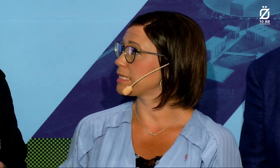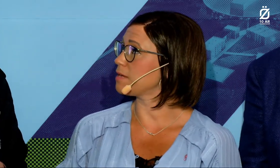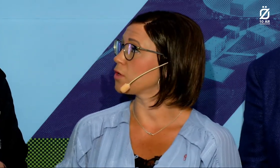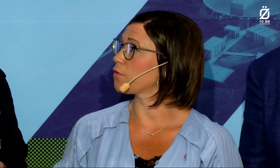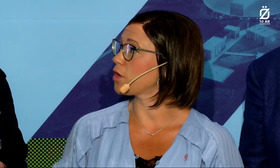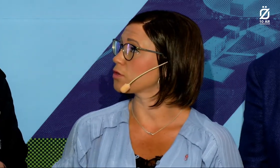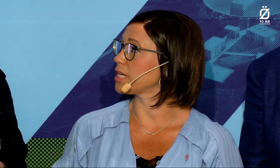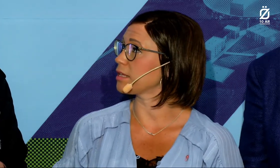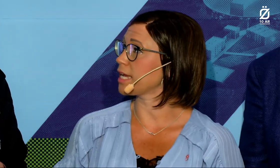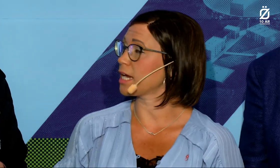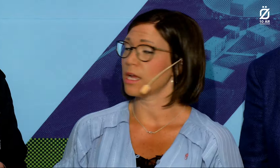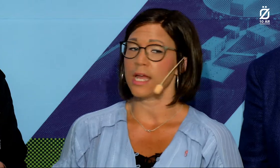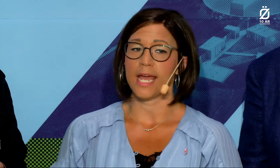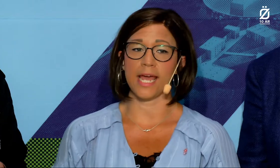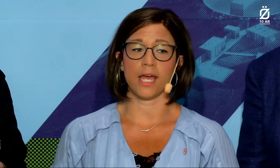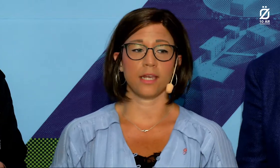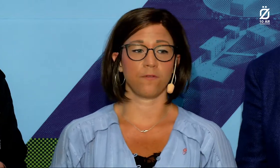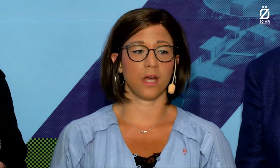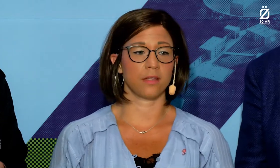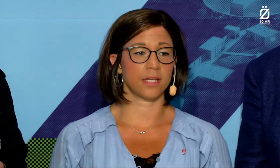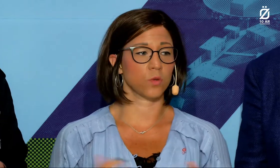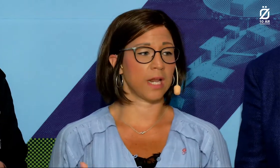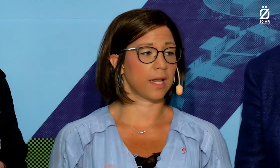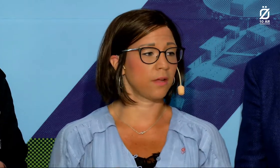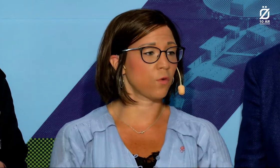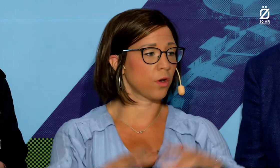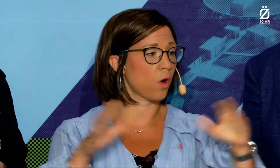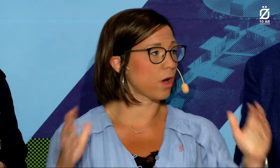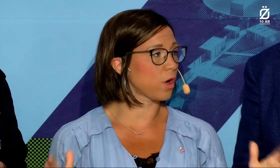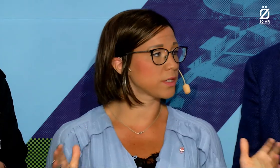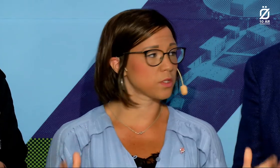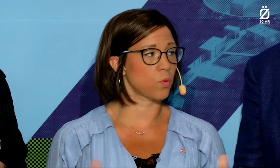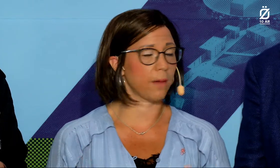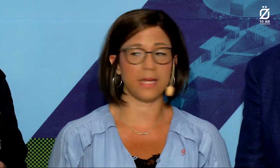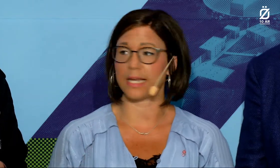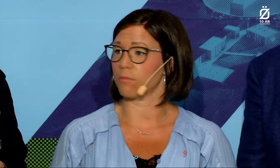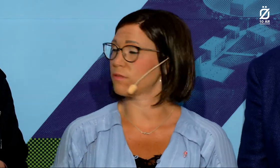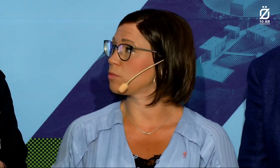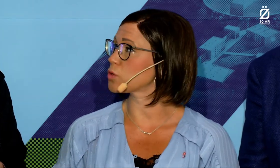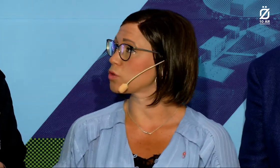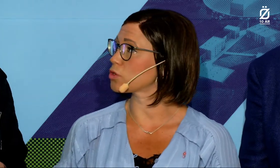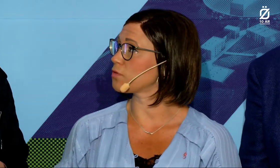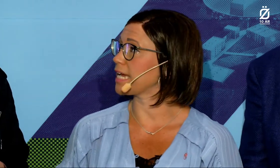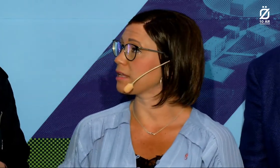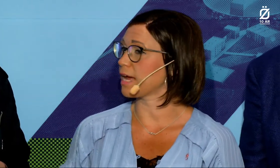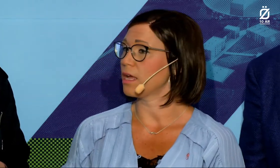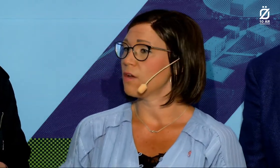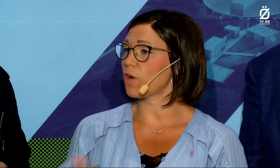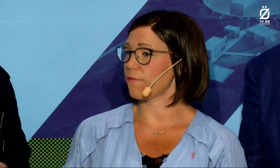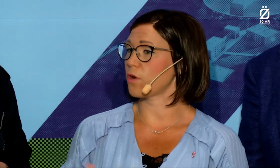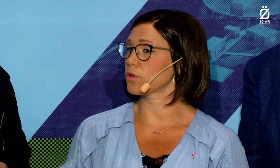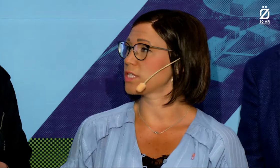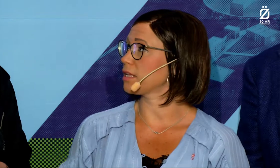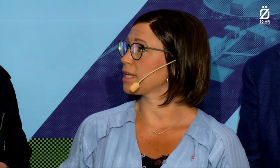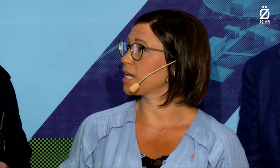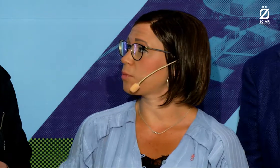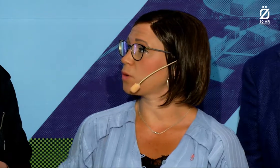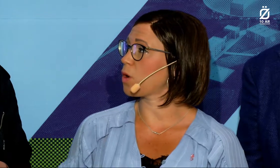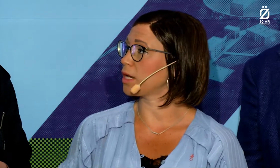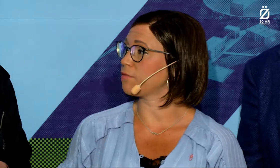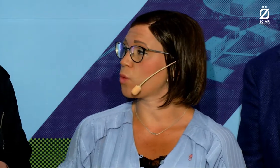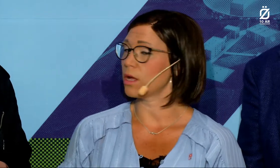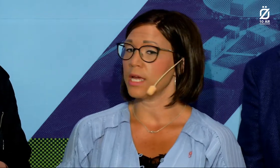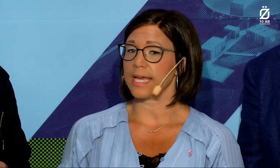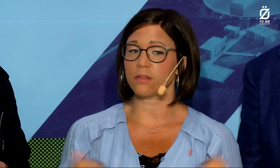lokala perspektiven och förutsättningarna. Därför att den nationella nivån har den stora bilden, men vi måste också veta vad är förutsättningarna